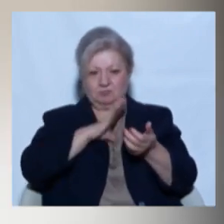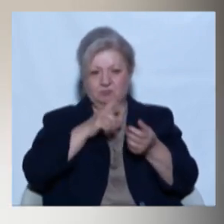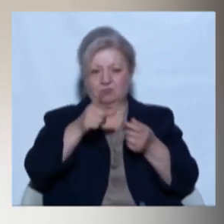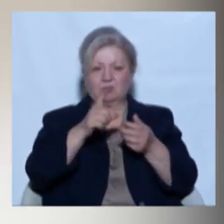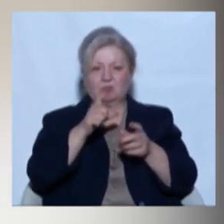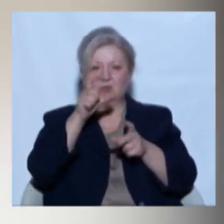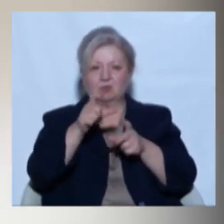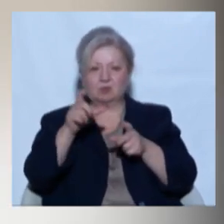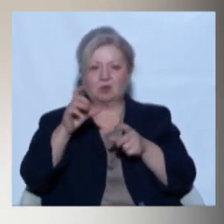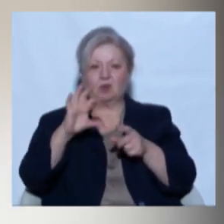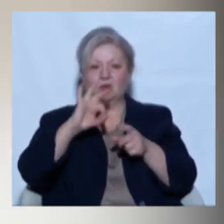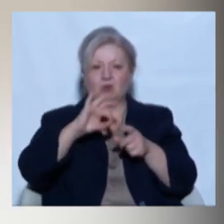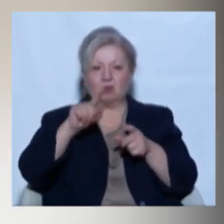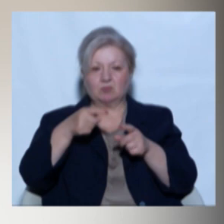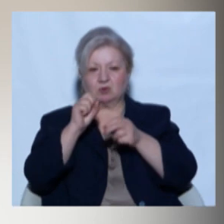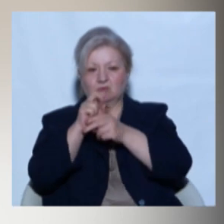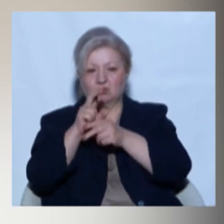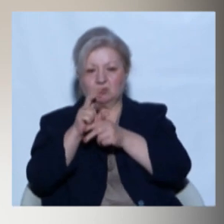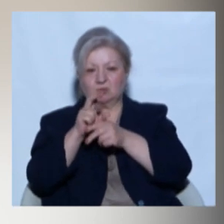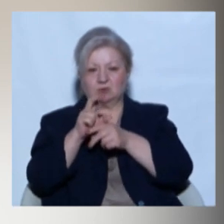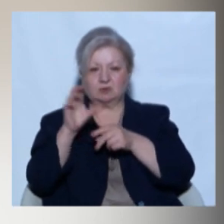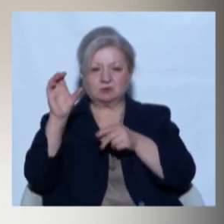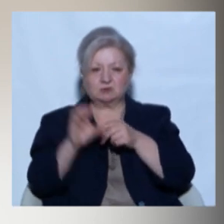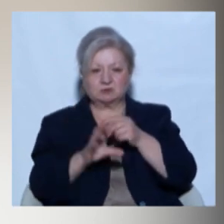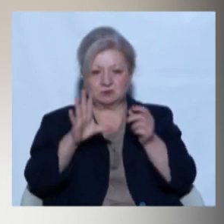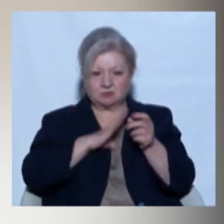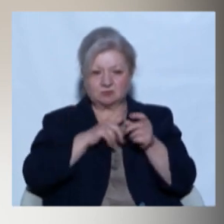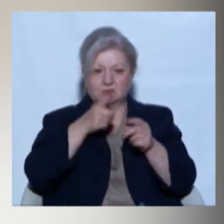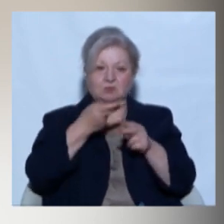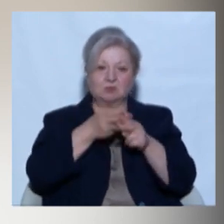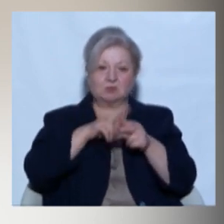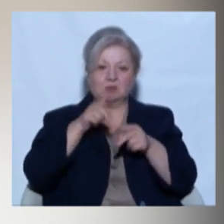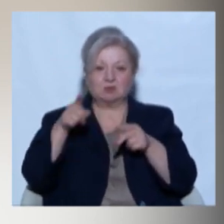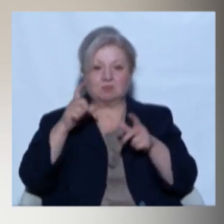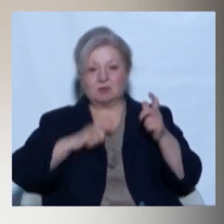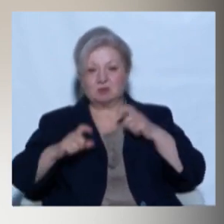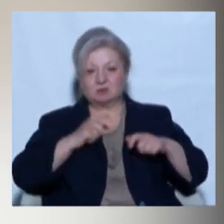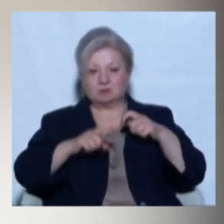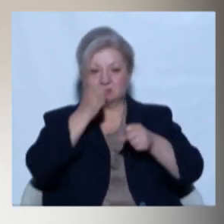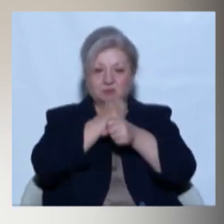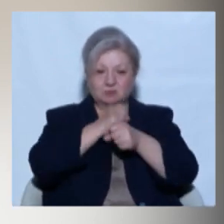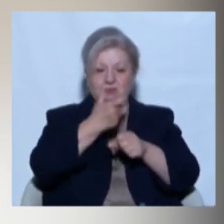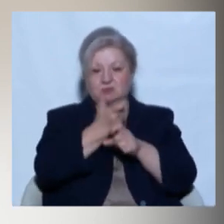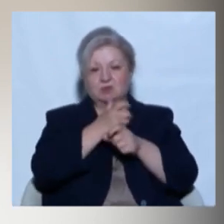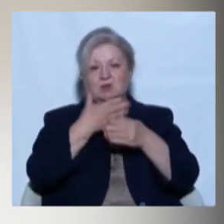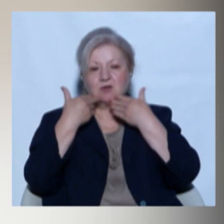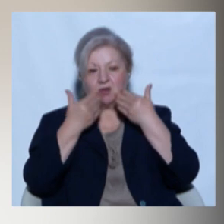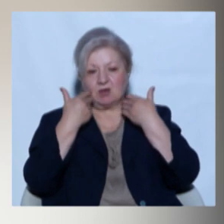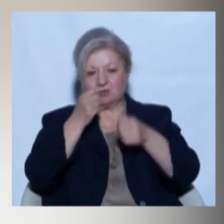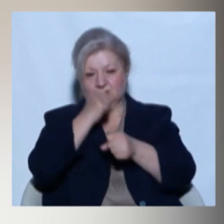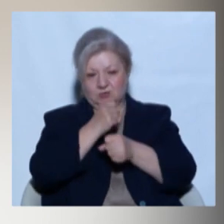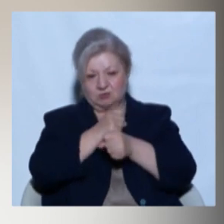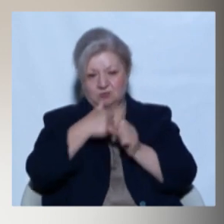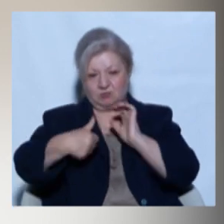დროის ინტერვალი მქონდა 0.12 მილისეკუნდი წამი, ხოლო ბატონი დავითის მიერ შემუშავებული ალგორითმით საკმაოდ მარტივად შეძელი